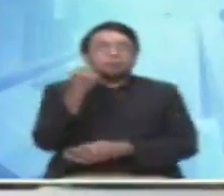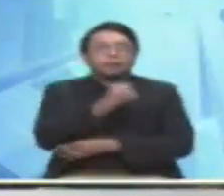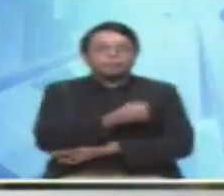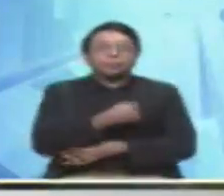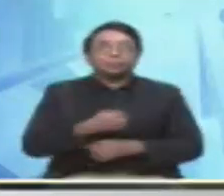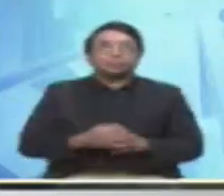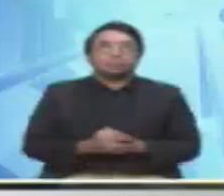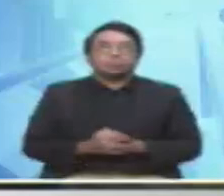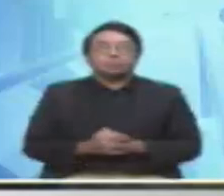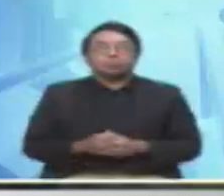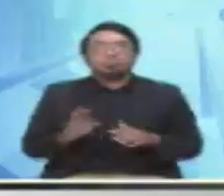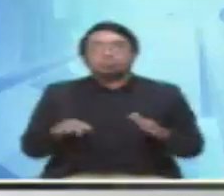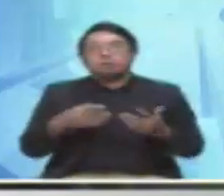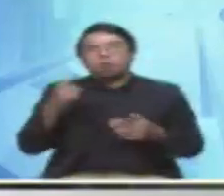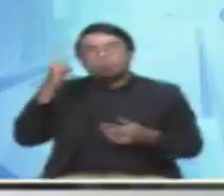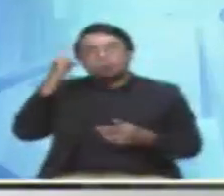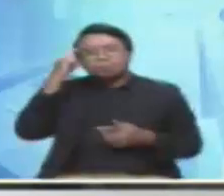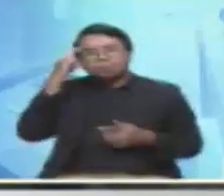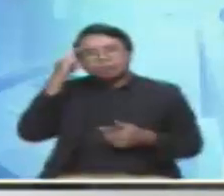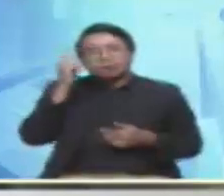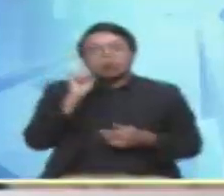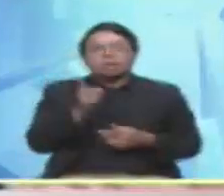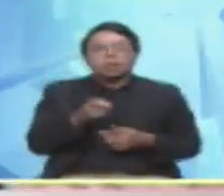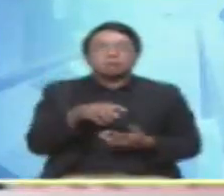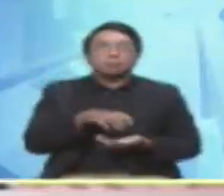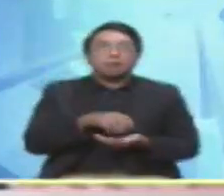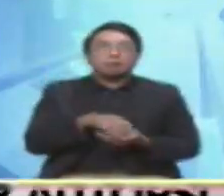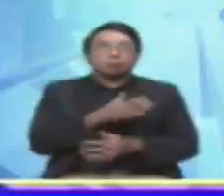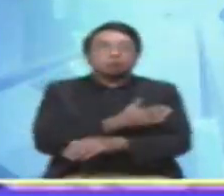orang yang diduga berada di lokasi itu. Faisal.